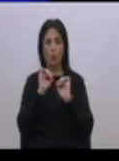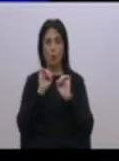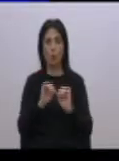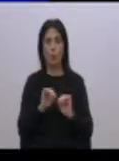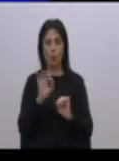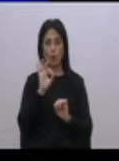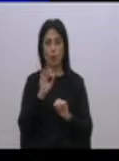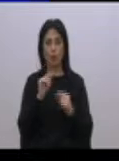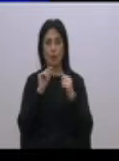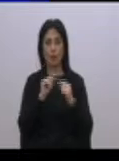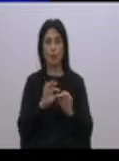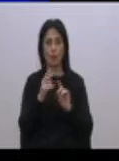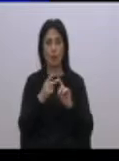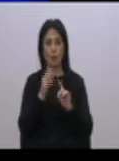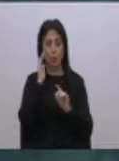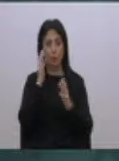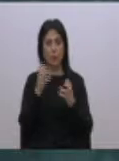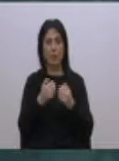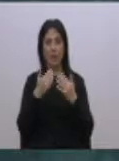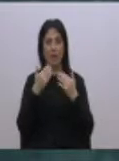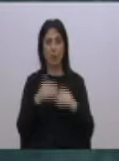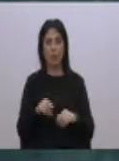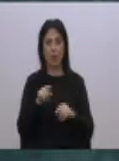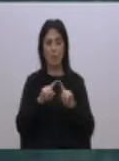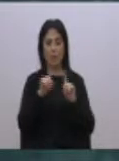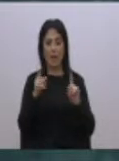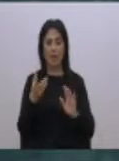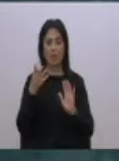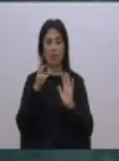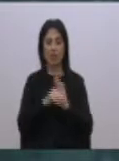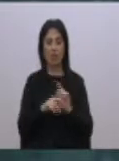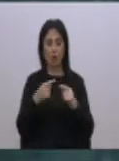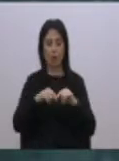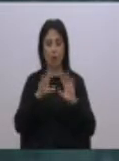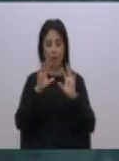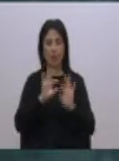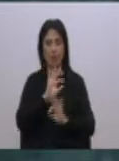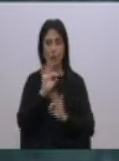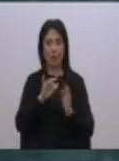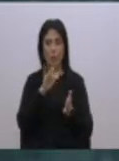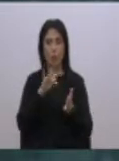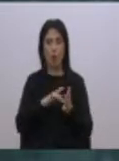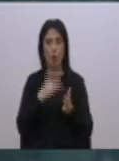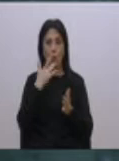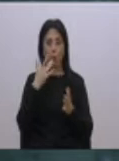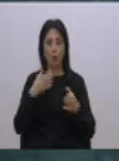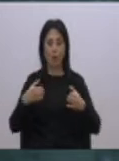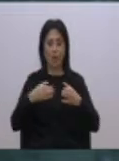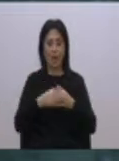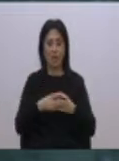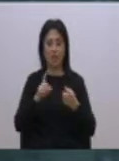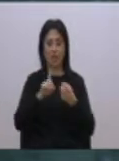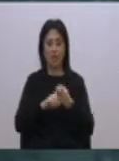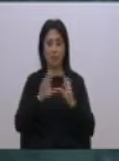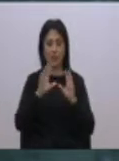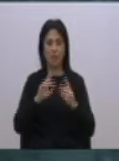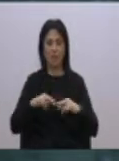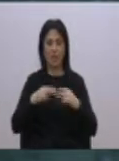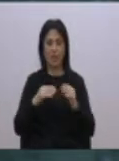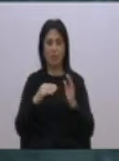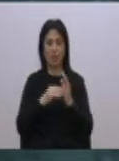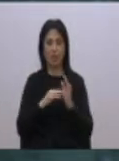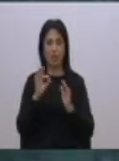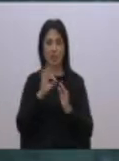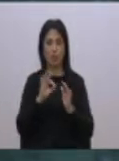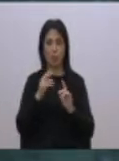ori mochen ulcinam dugi proiecte mele mosme mirebuli. Am o epacet chemuali organul canonis proiecte mocalacte politicul gartiem și să-i canonis și să-i canonis